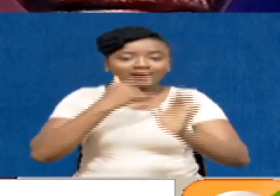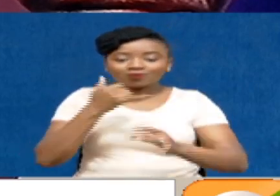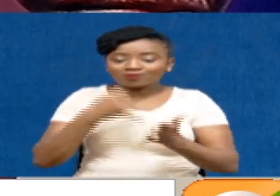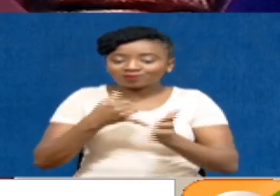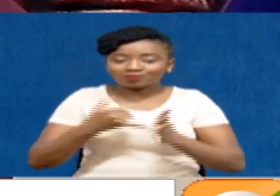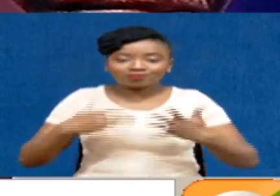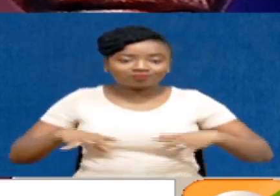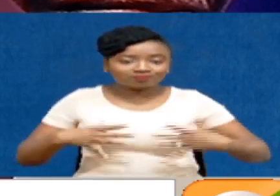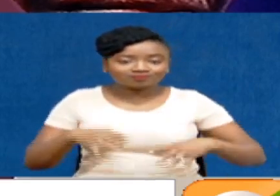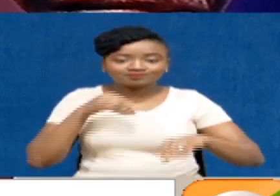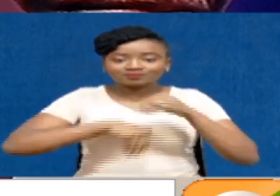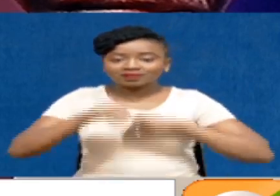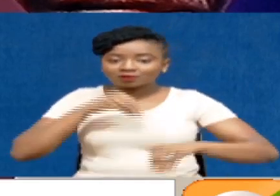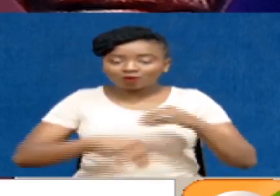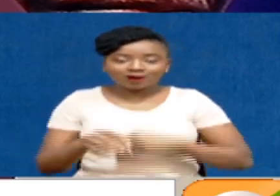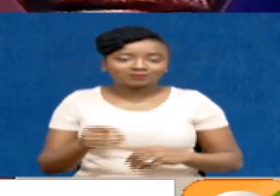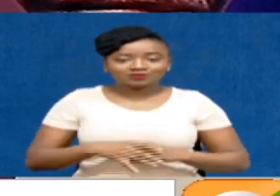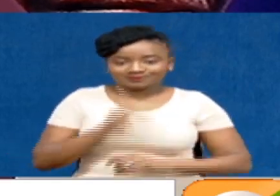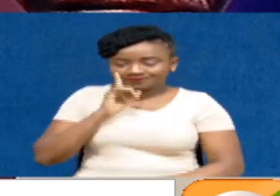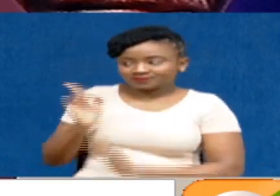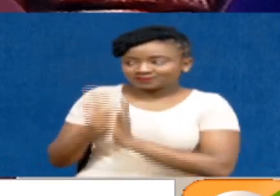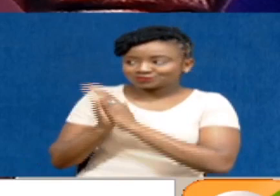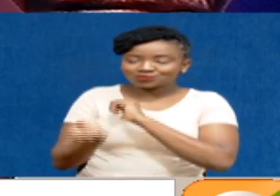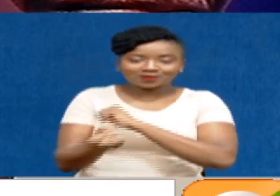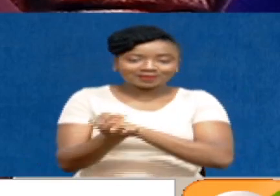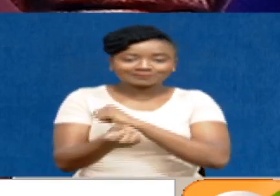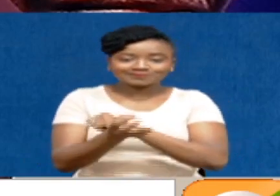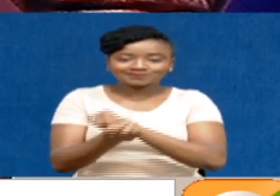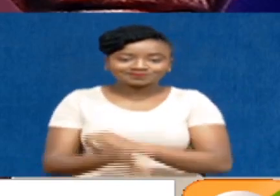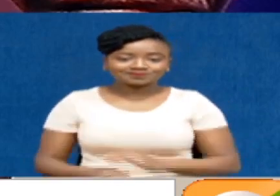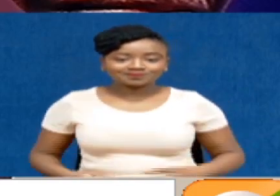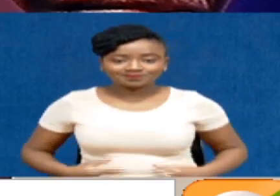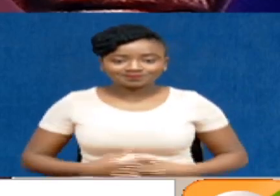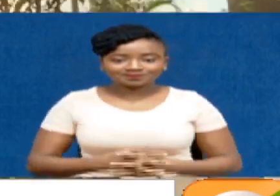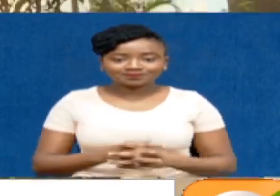Francis Gashuri anatupasha mengi kuhusiana na kauli hiyo ya rais.